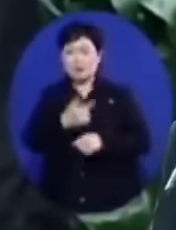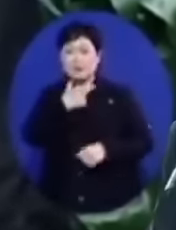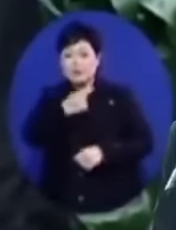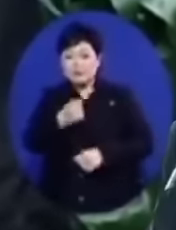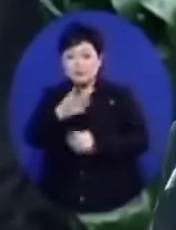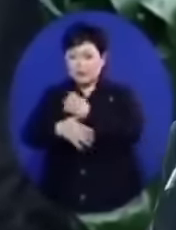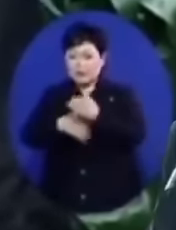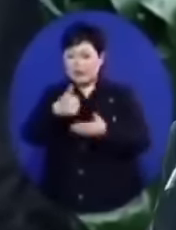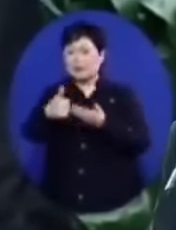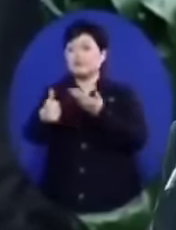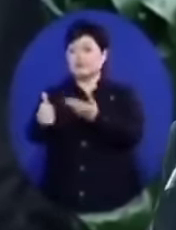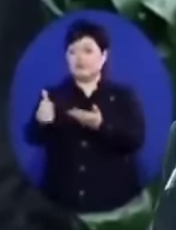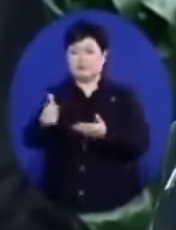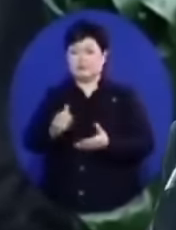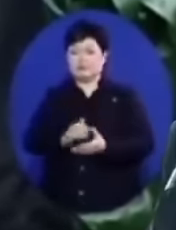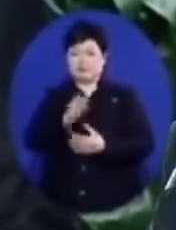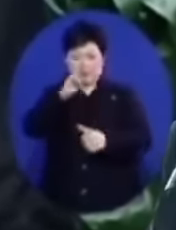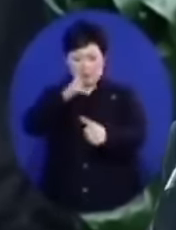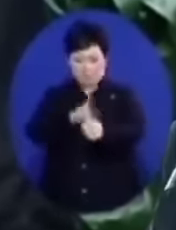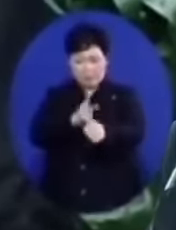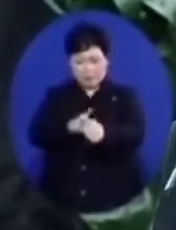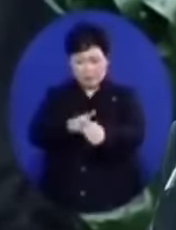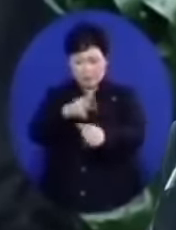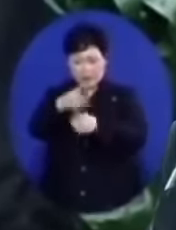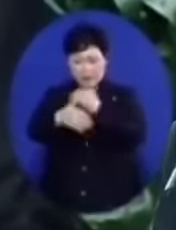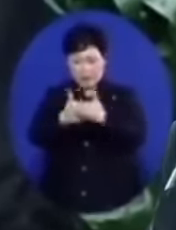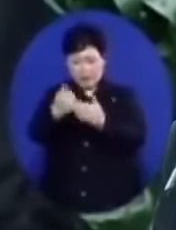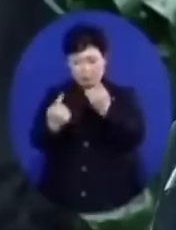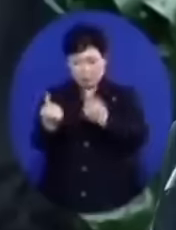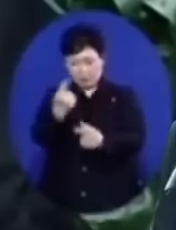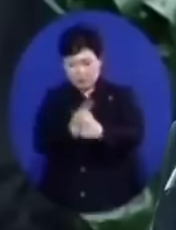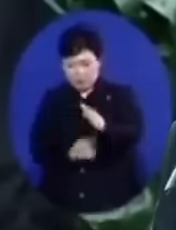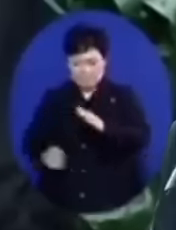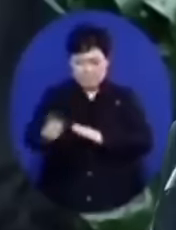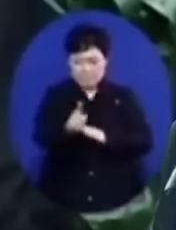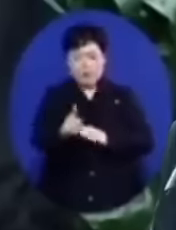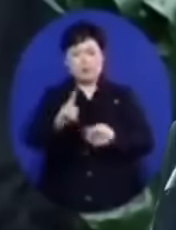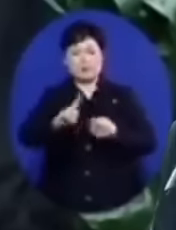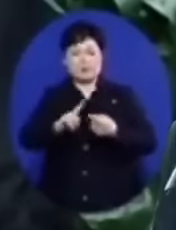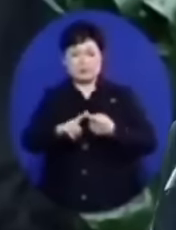하나님은 바울이 하나님 앞서 나가는 것을 굉장히